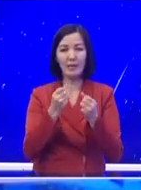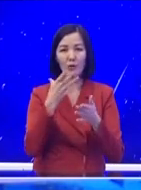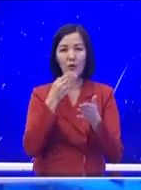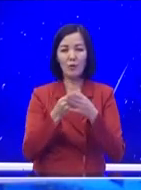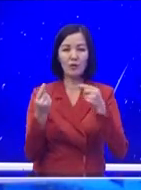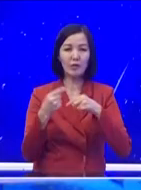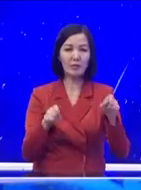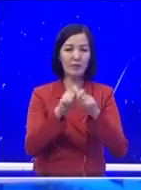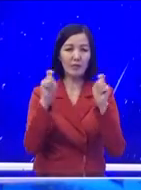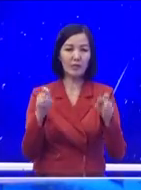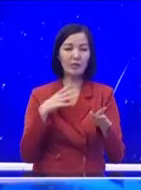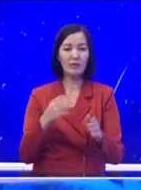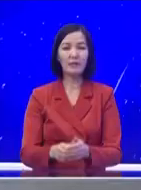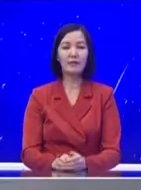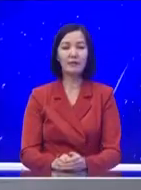ашты.